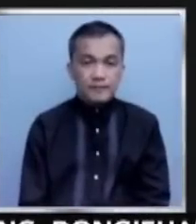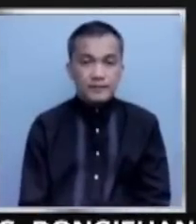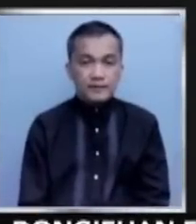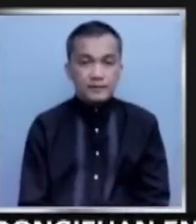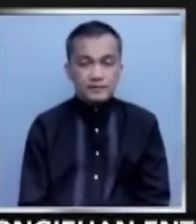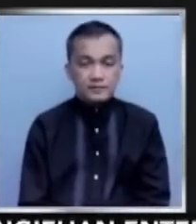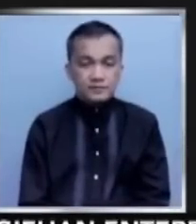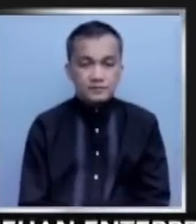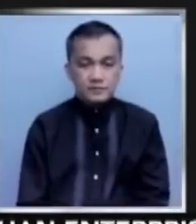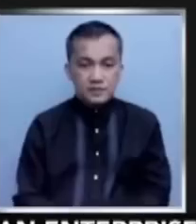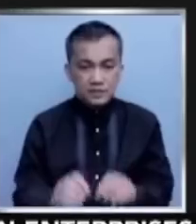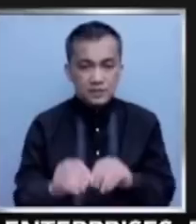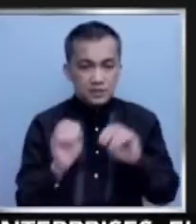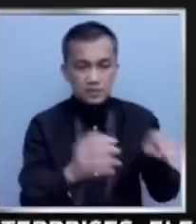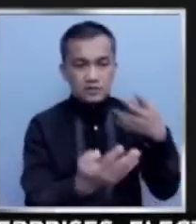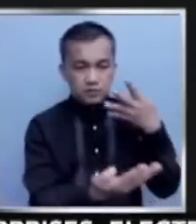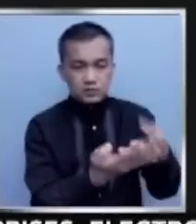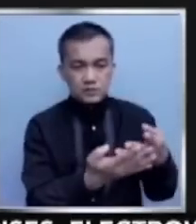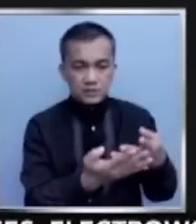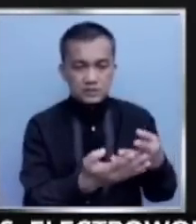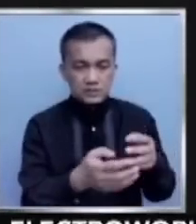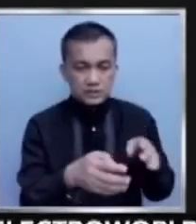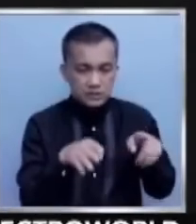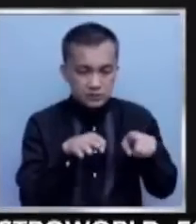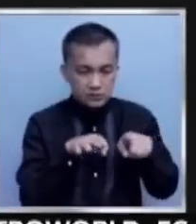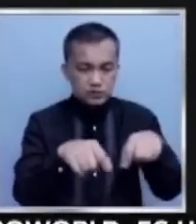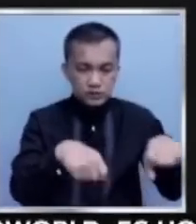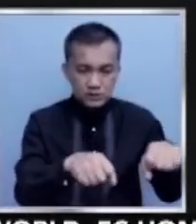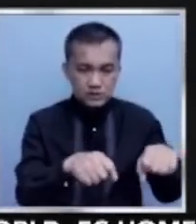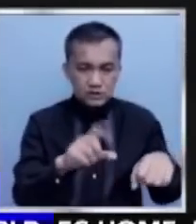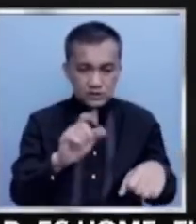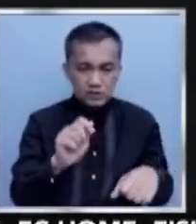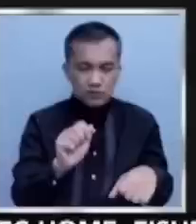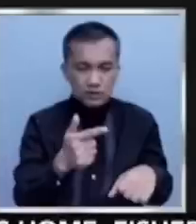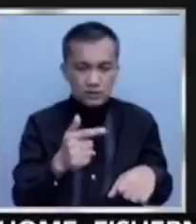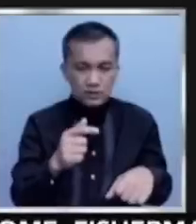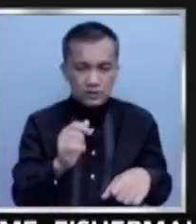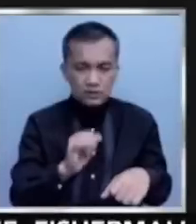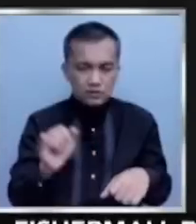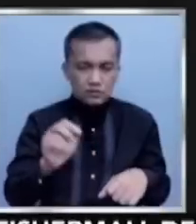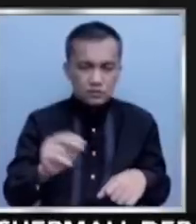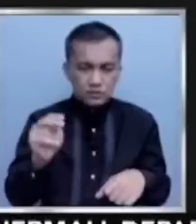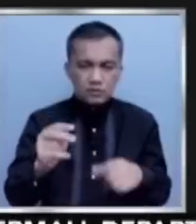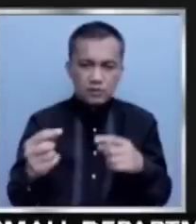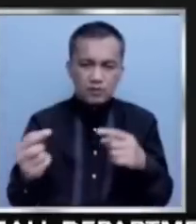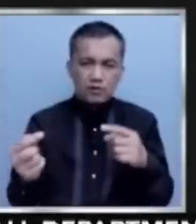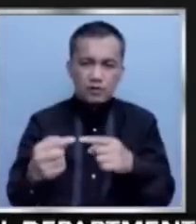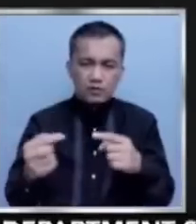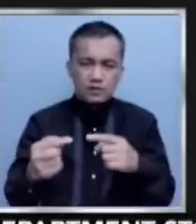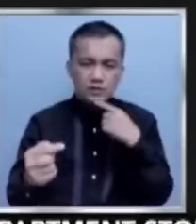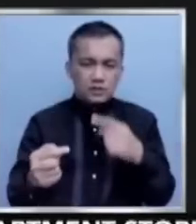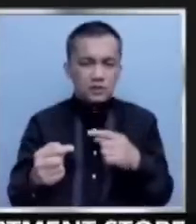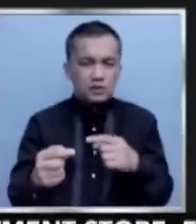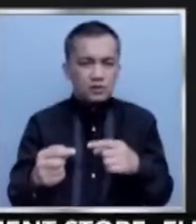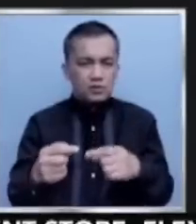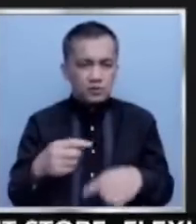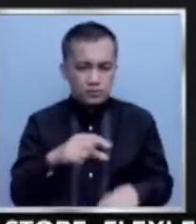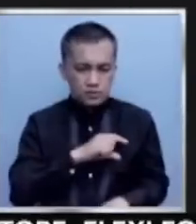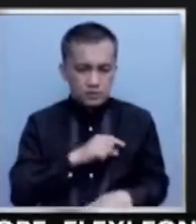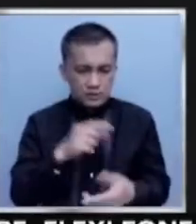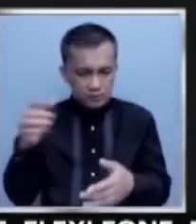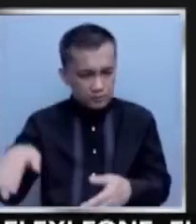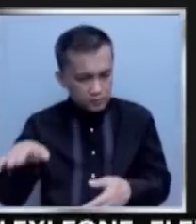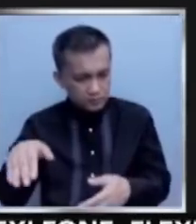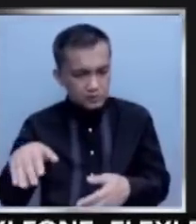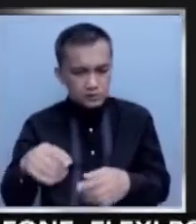Kalabosong sakay ng isang tricycle sa Lawag, Ilocos Norte matapos makainita ng pulisya nang parahin sila sa election checkpoint.